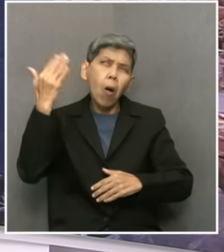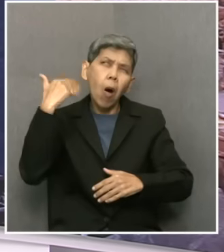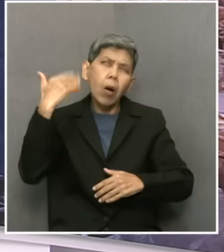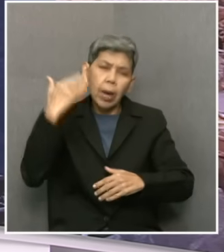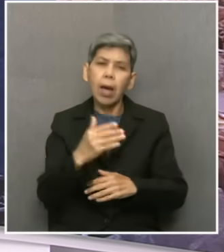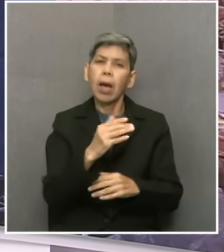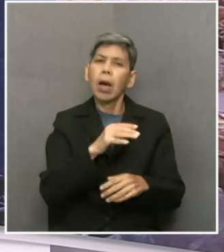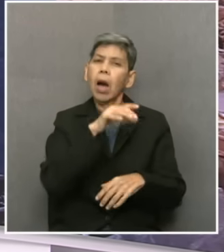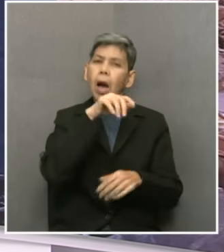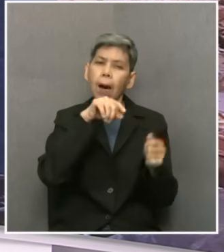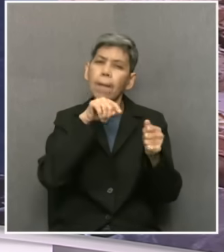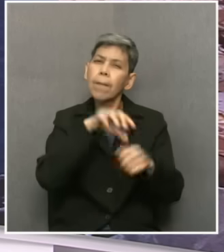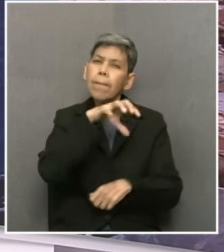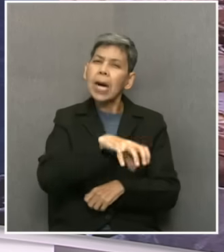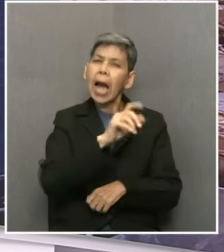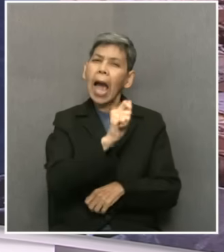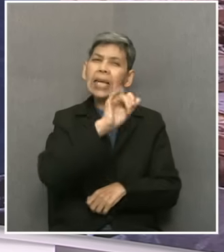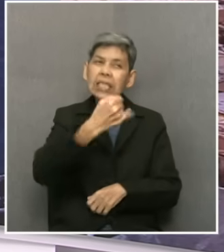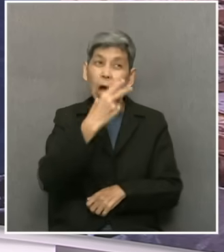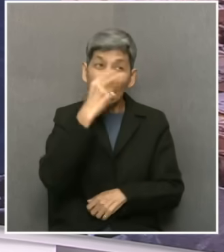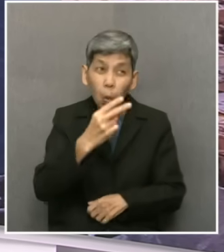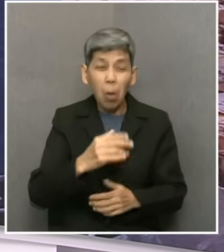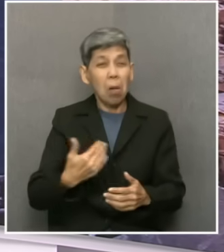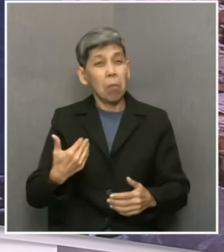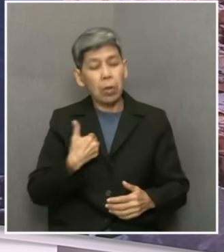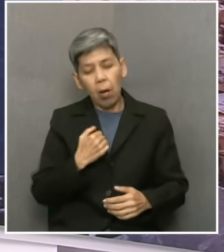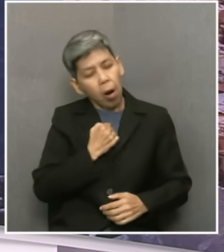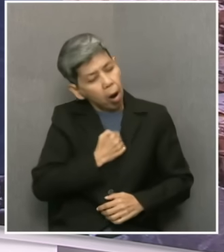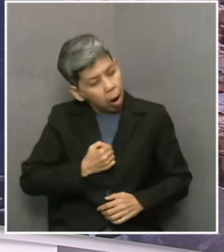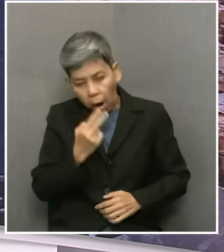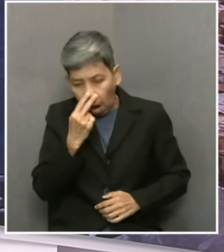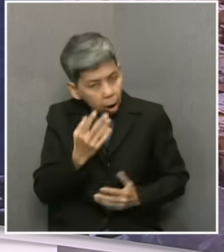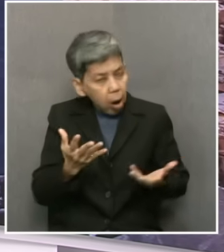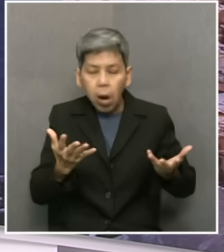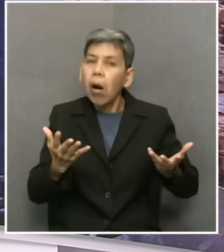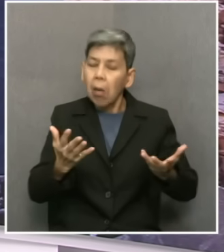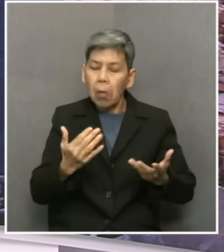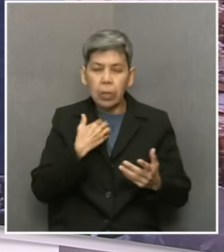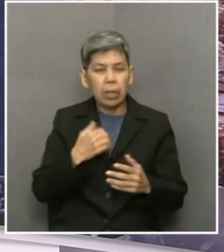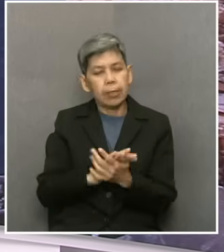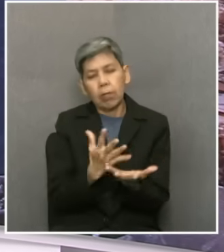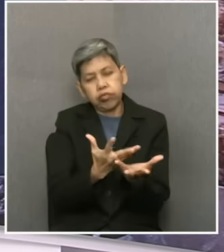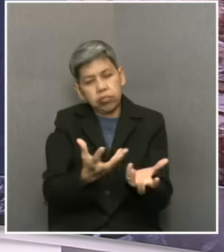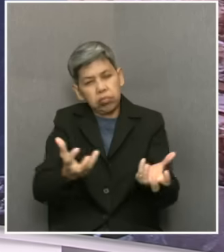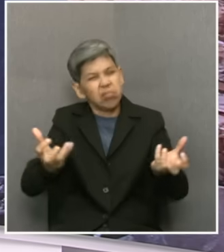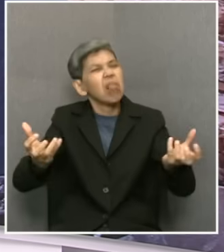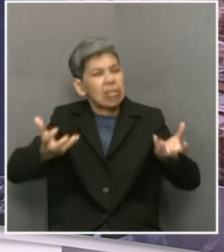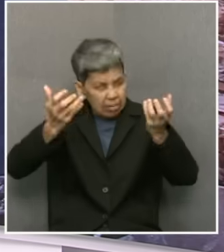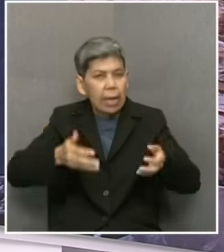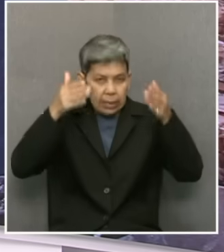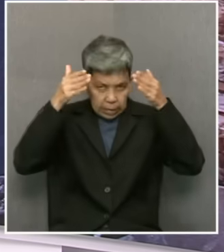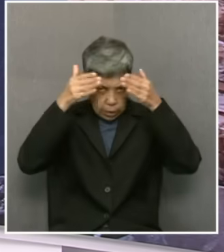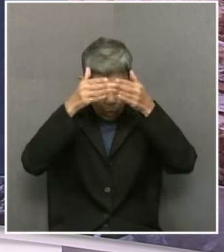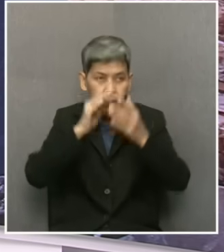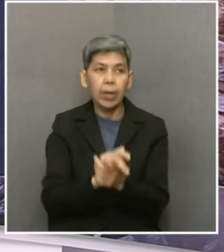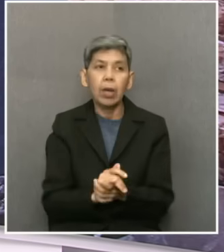าเจเราจะเห็นเลยว่าภาพบรรยากาศนี่โศกเศร้ามากๆแล้วก็ได้รับความสูญเสียอย่างหนักเลยนะคะ